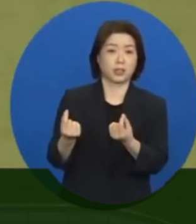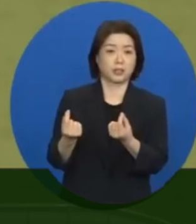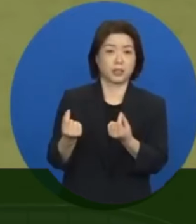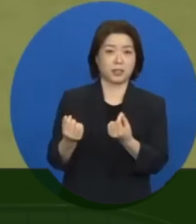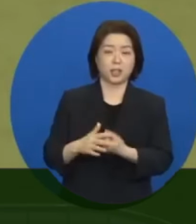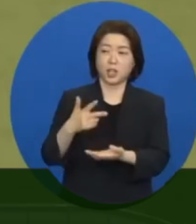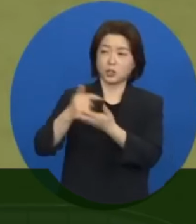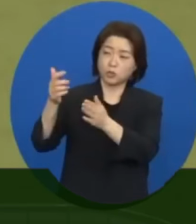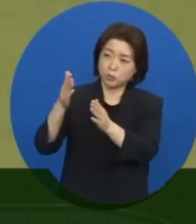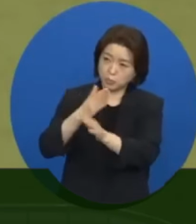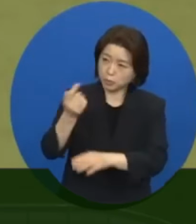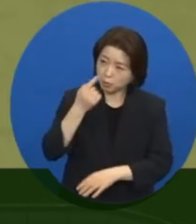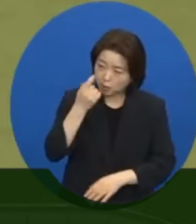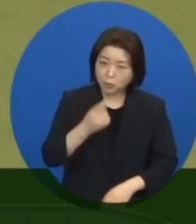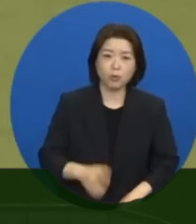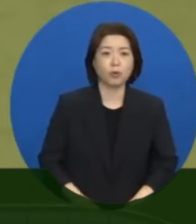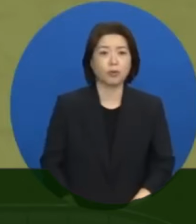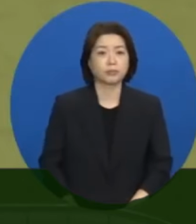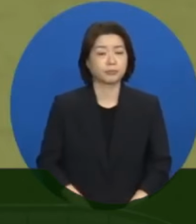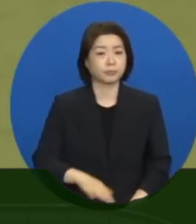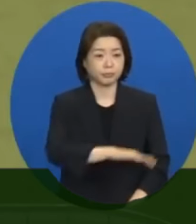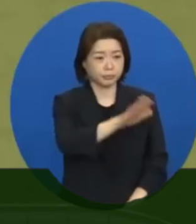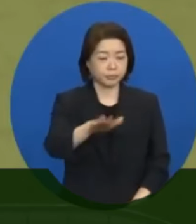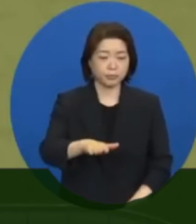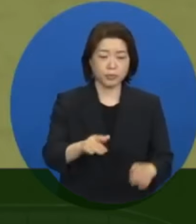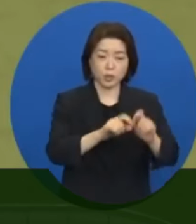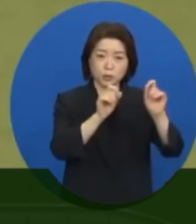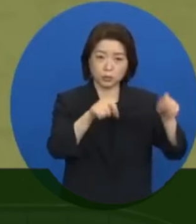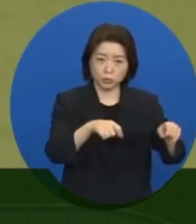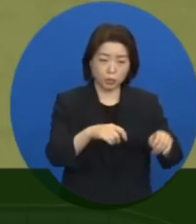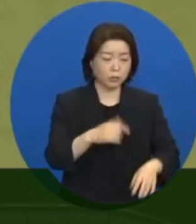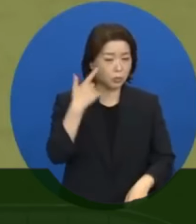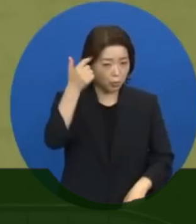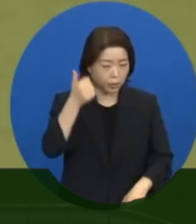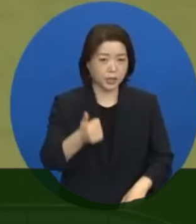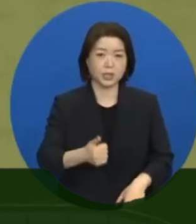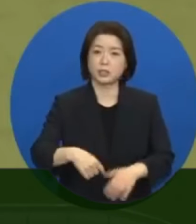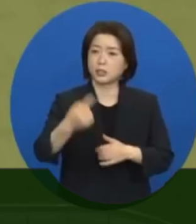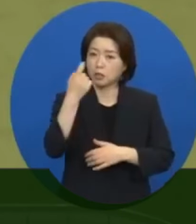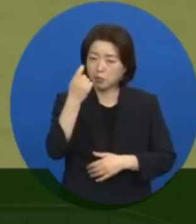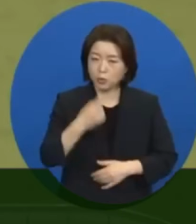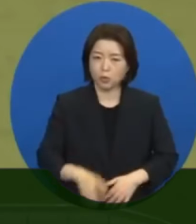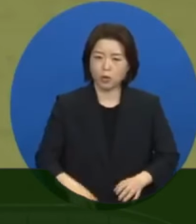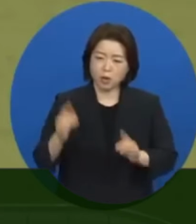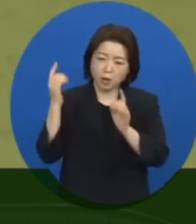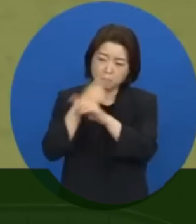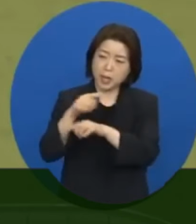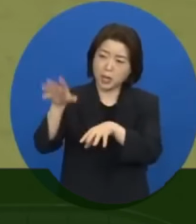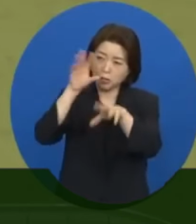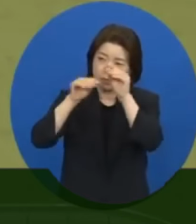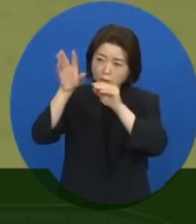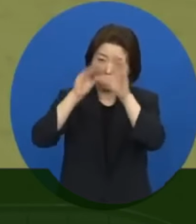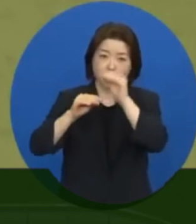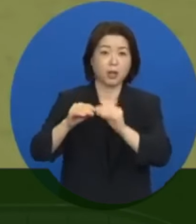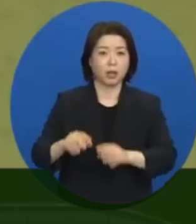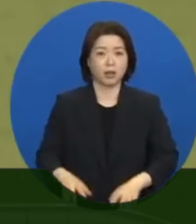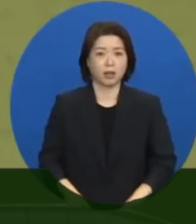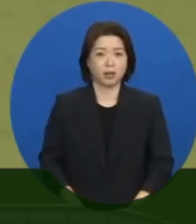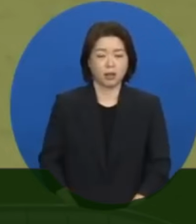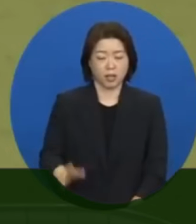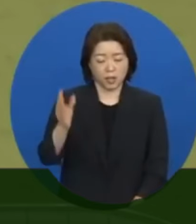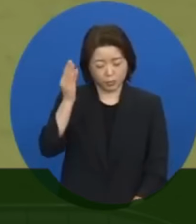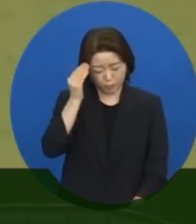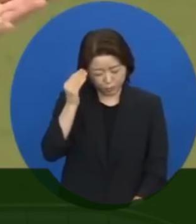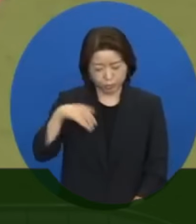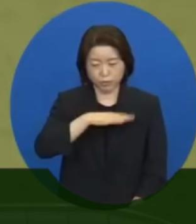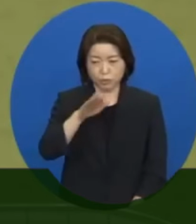주님으로부터 배우고 그냥 우리 동료 목회자 들로부터도 배우고 매일 배웁니다 아난 우리를 주님 가르쳐 주시고 우리